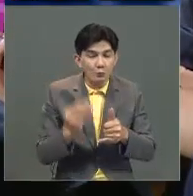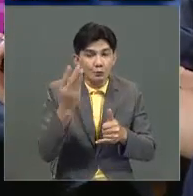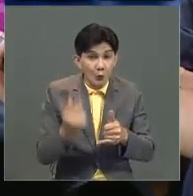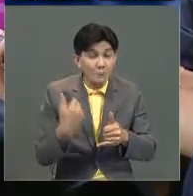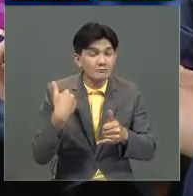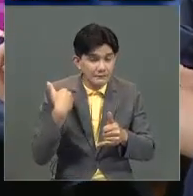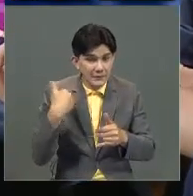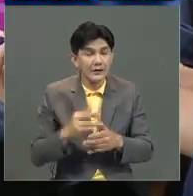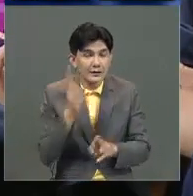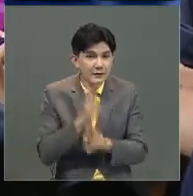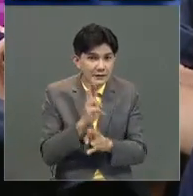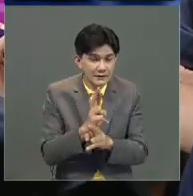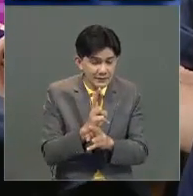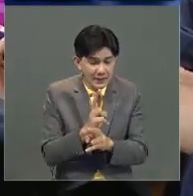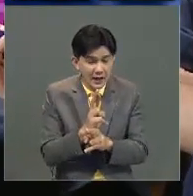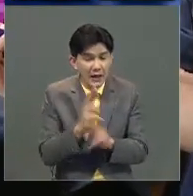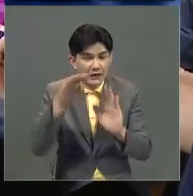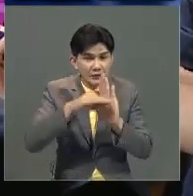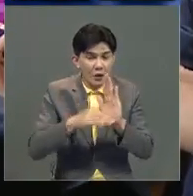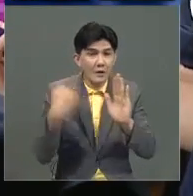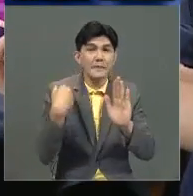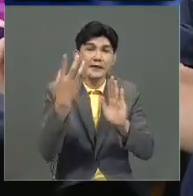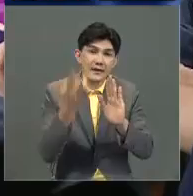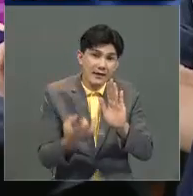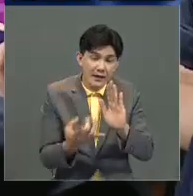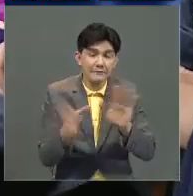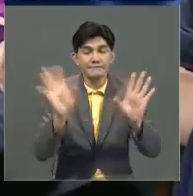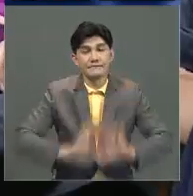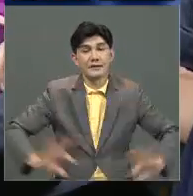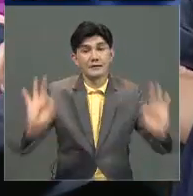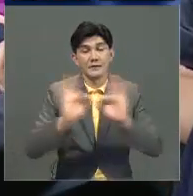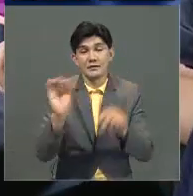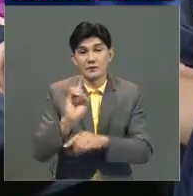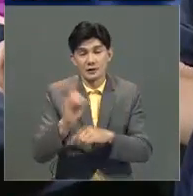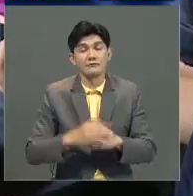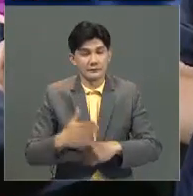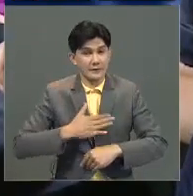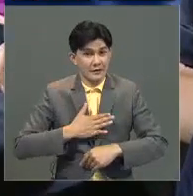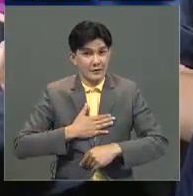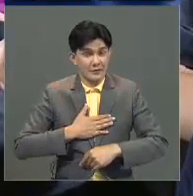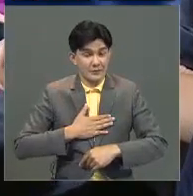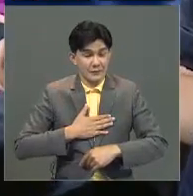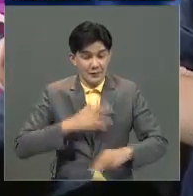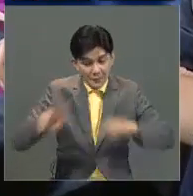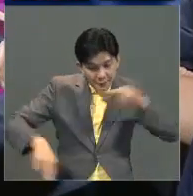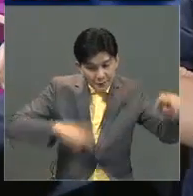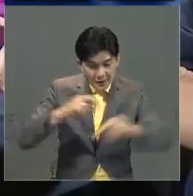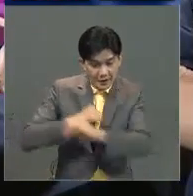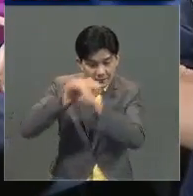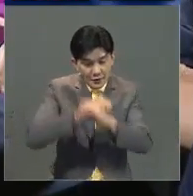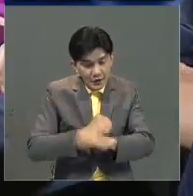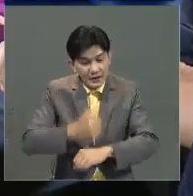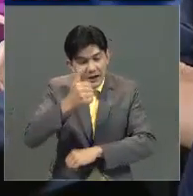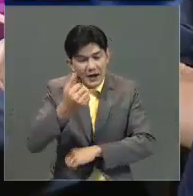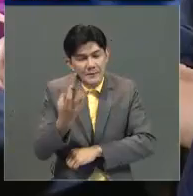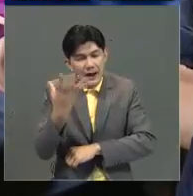ไหนการรักษาพยาบาลไปแค่ไหนแล้วและที่สำคัญก็คือเราสามารถที่จะคุมสถานการณ์ได้ขนาดไหน